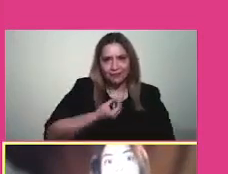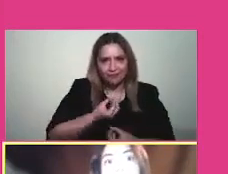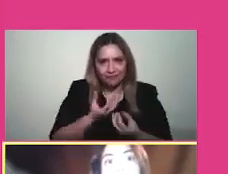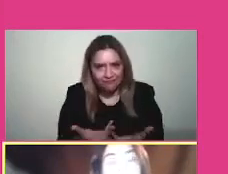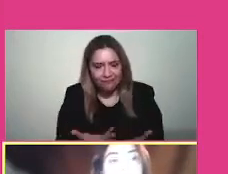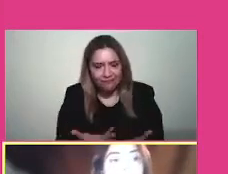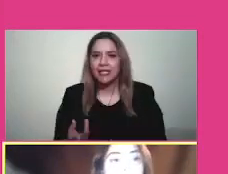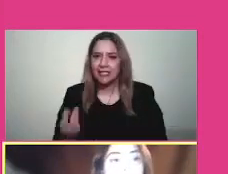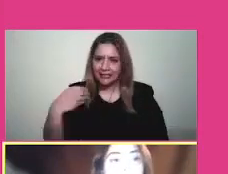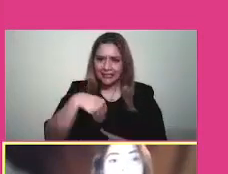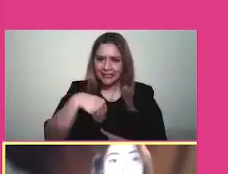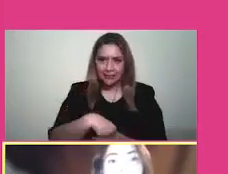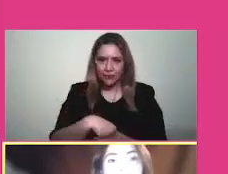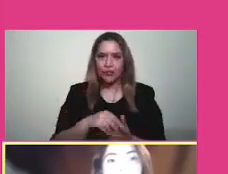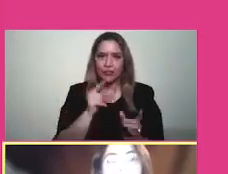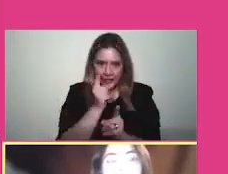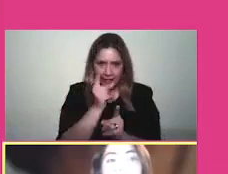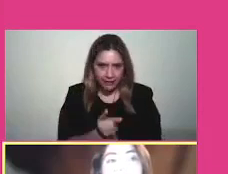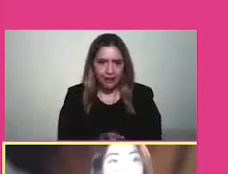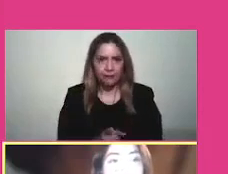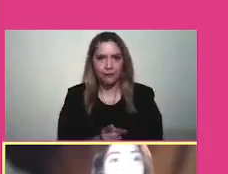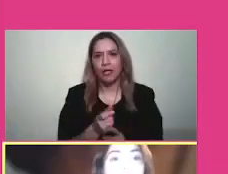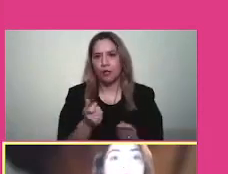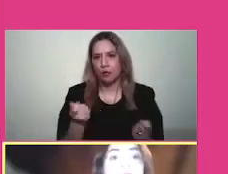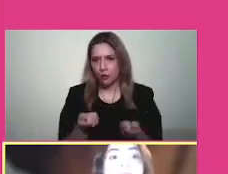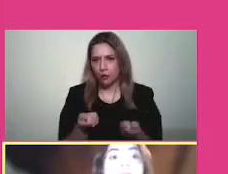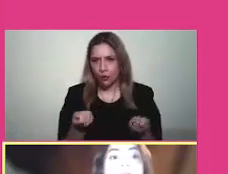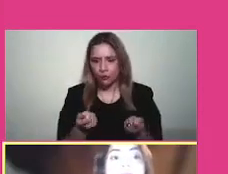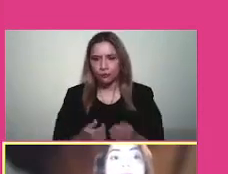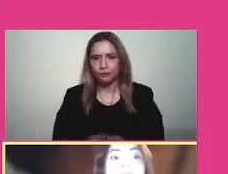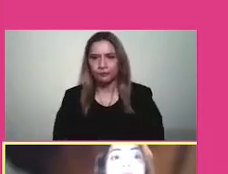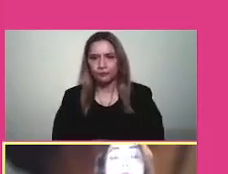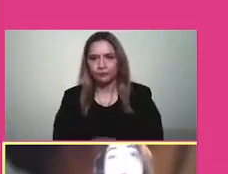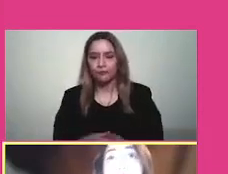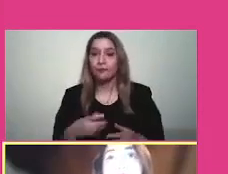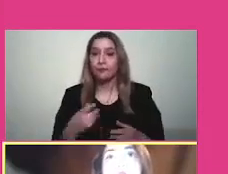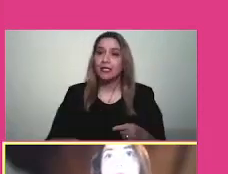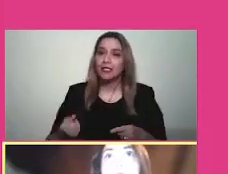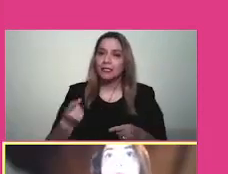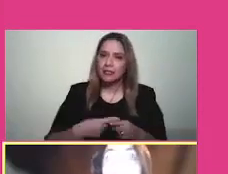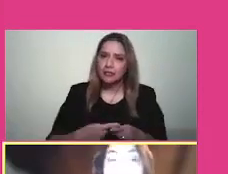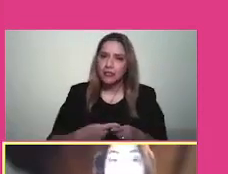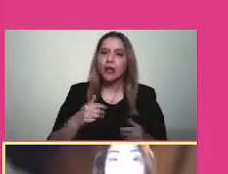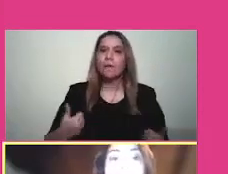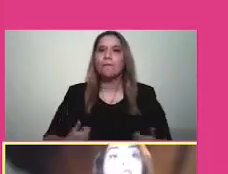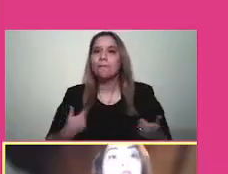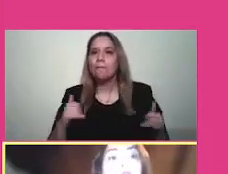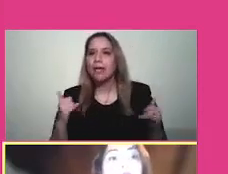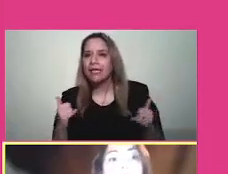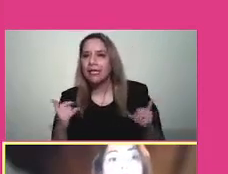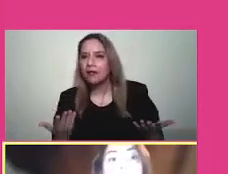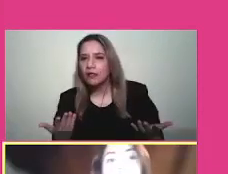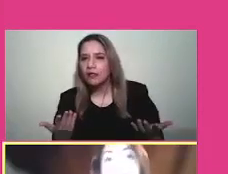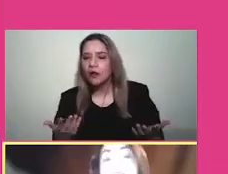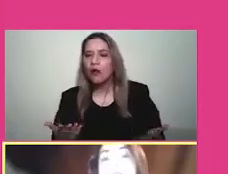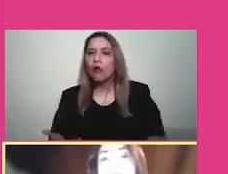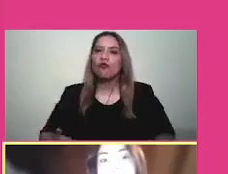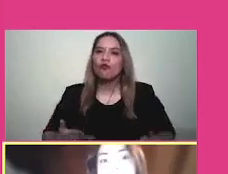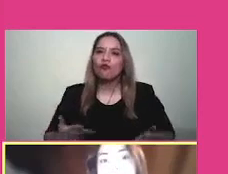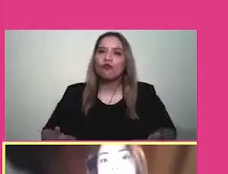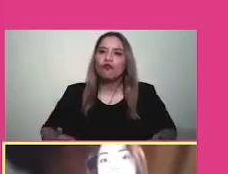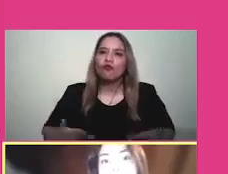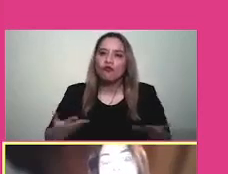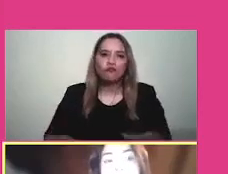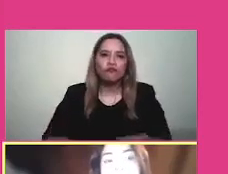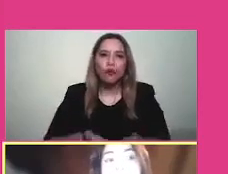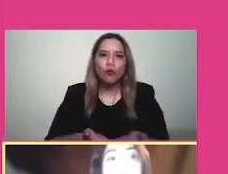μας στο συγκεκριμένο έργο, αλλά και πώς το παιχνίδι βοηθάει